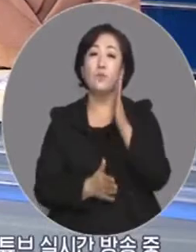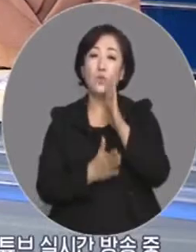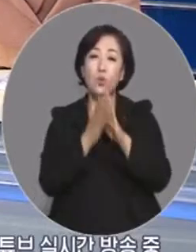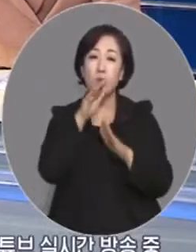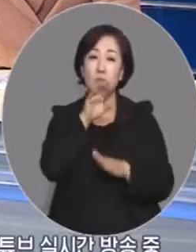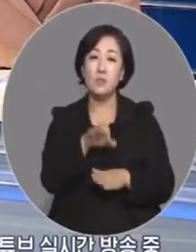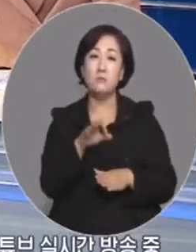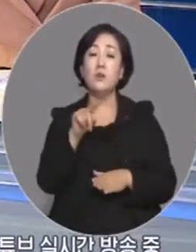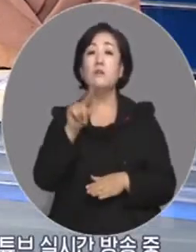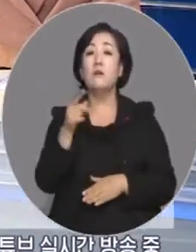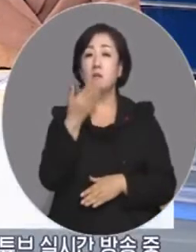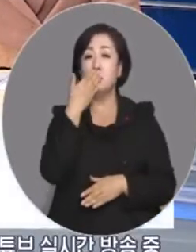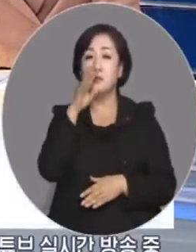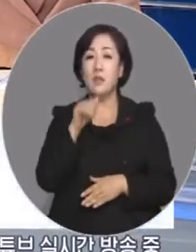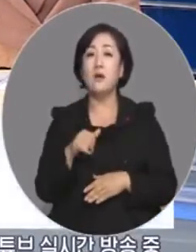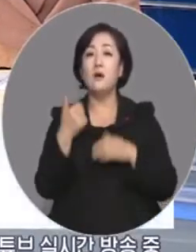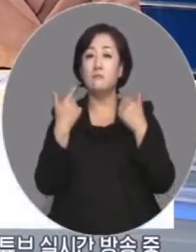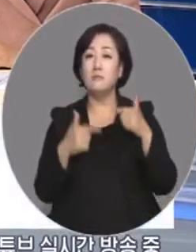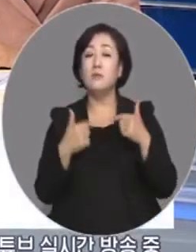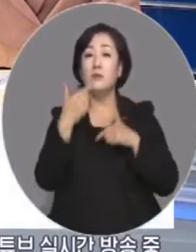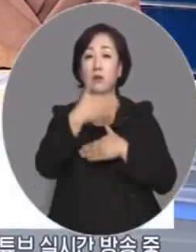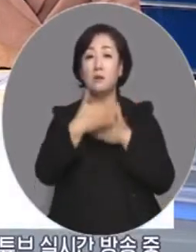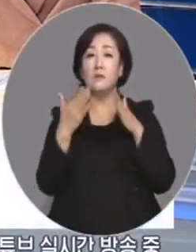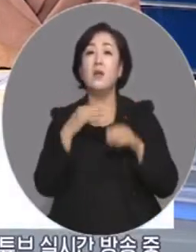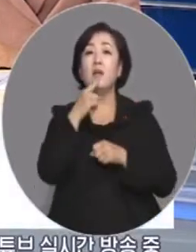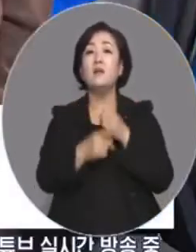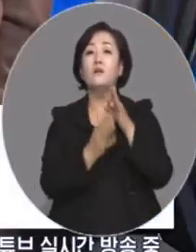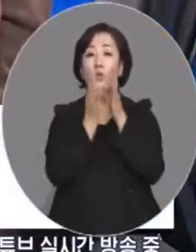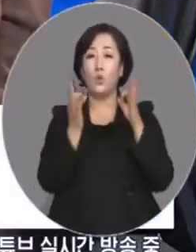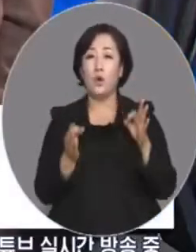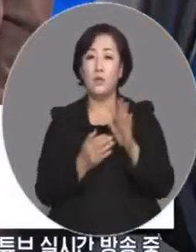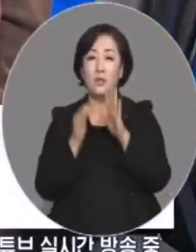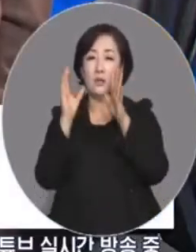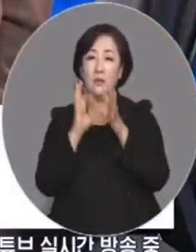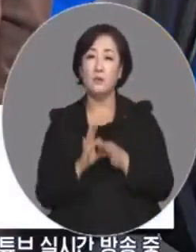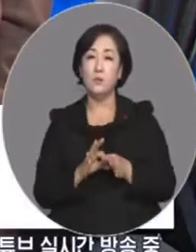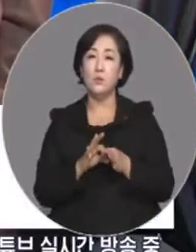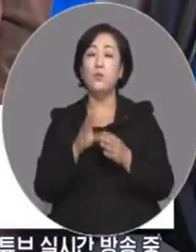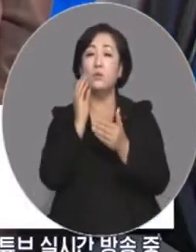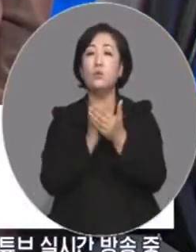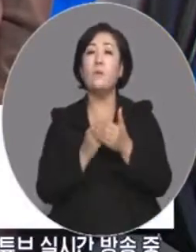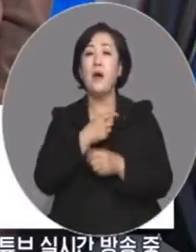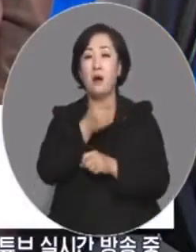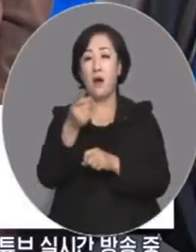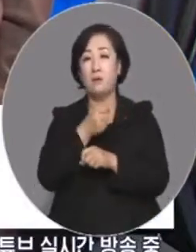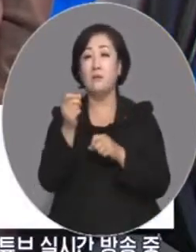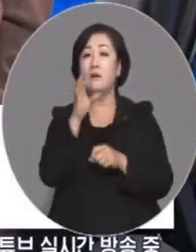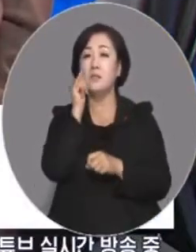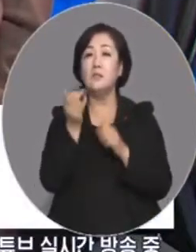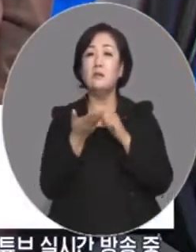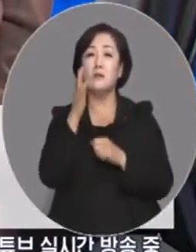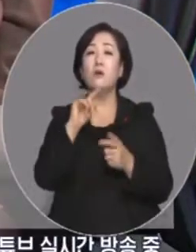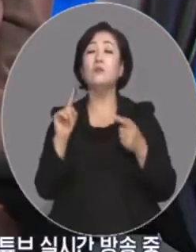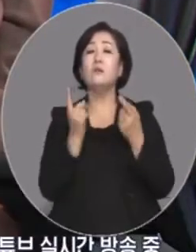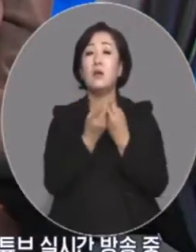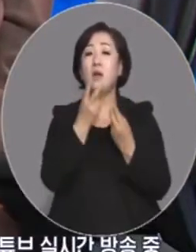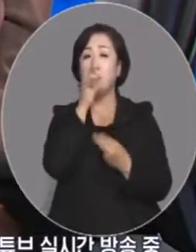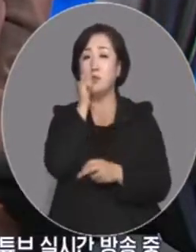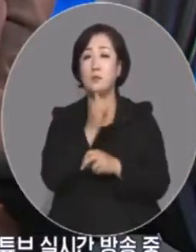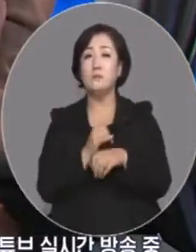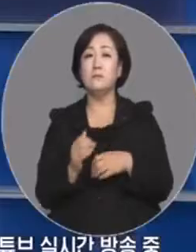도심의 한 식당에서 한 장소에서 1년 동안이나 버젓이 도박이 벌어졌다는 건데 이게 어떻게 가능했던